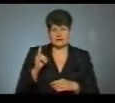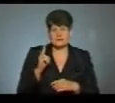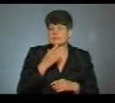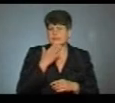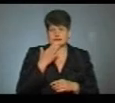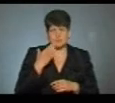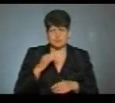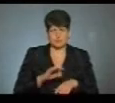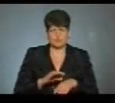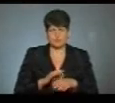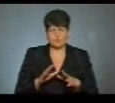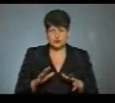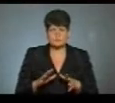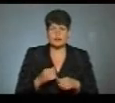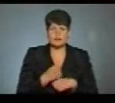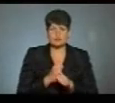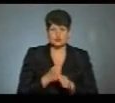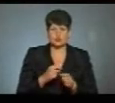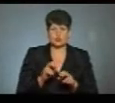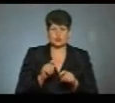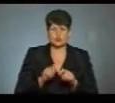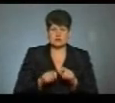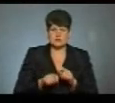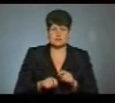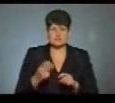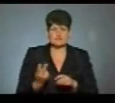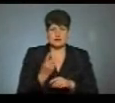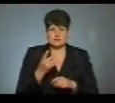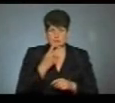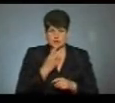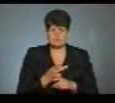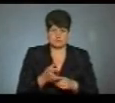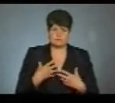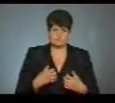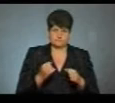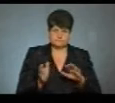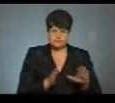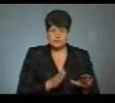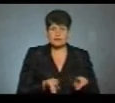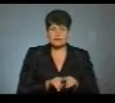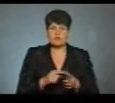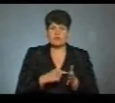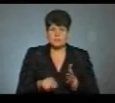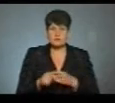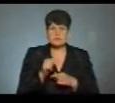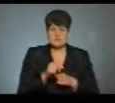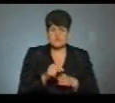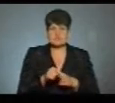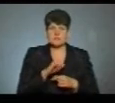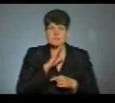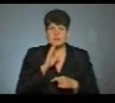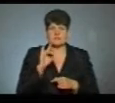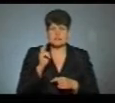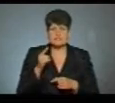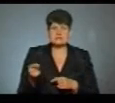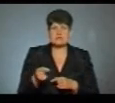симптомів коронавірусу. Лабораторні дослідження двічі показали, що вони одужали. Також сьогодні виписали з цього закладу матір і дитину